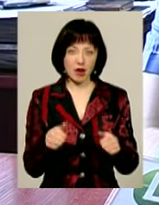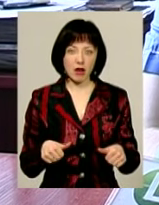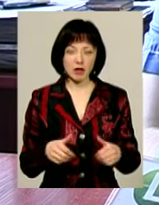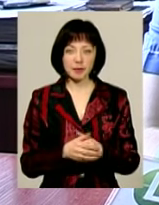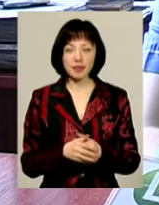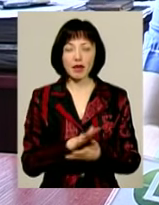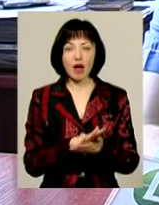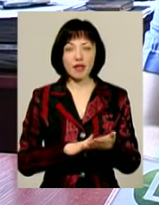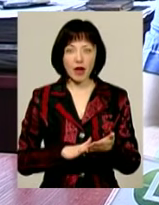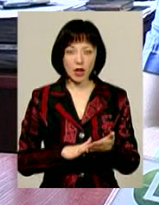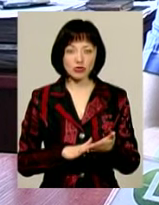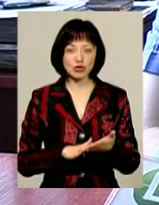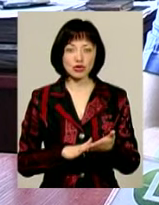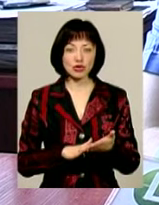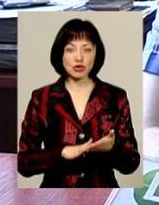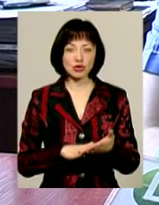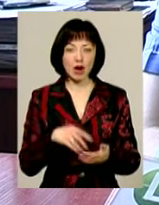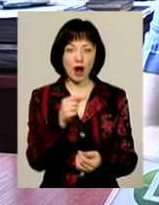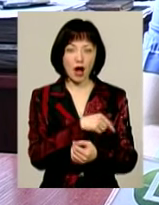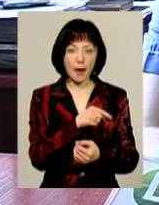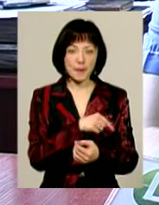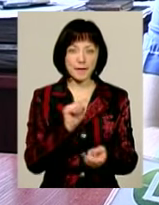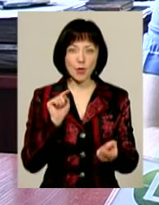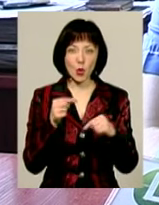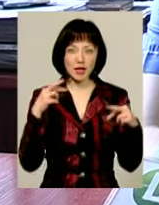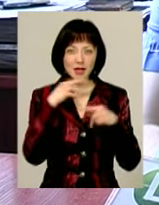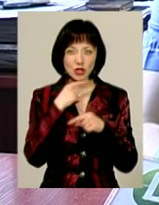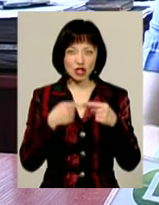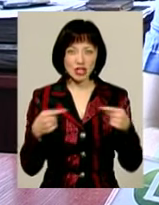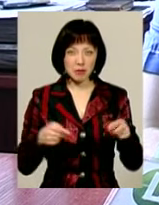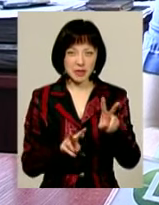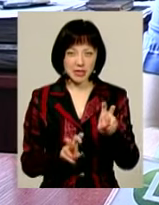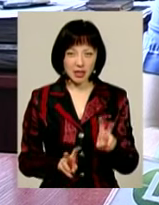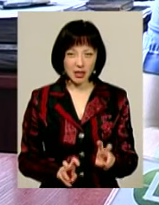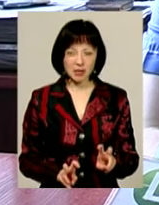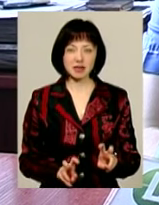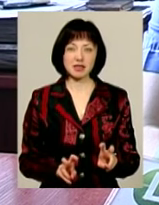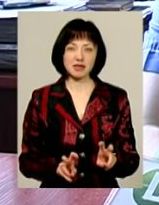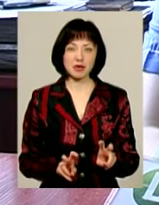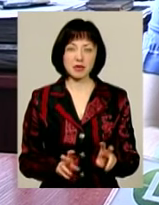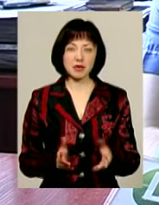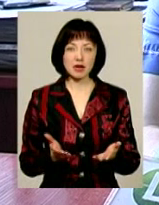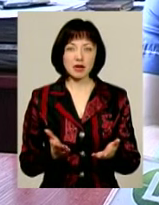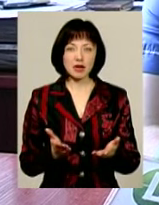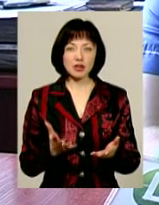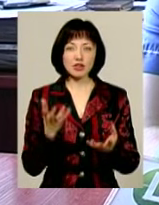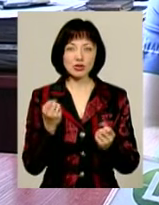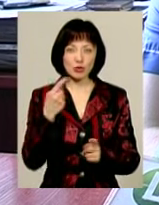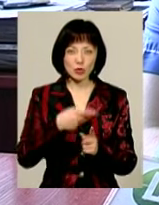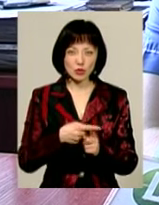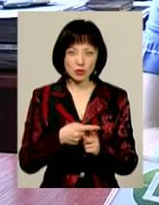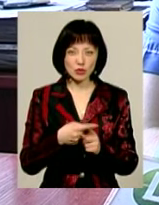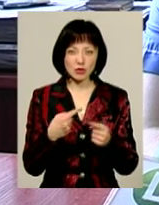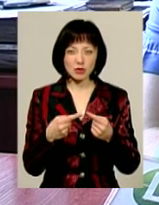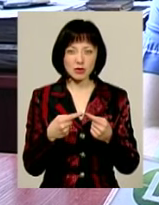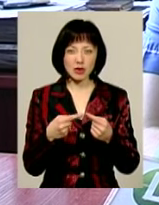Значит, ну а дальше идут тоже капельницы с противотоксическими средствами, инфузия активная такая